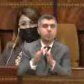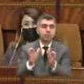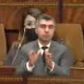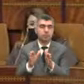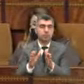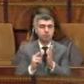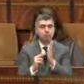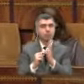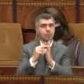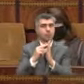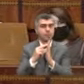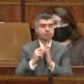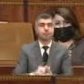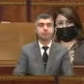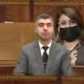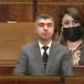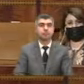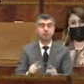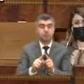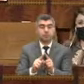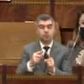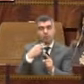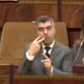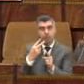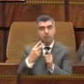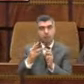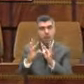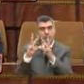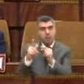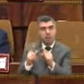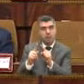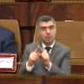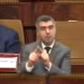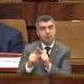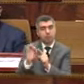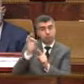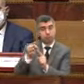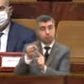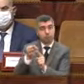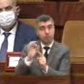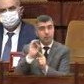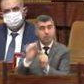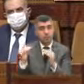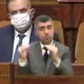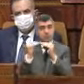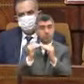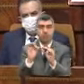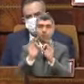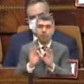تدريجيا تبين انه الارقام ما غاديينش في الطريق الصحيح وخصنا ناخذوا هاد